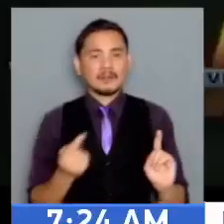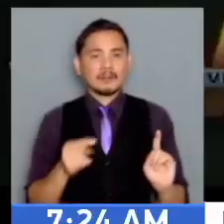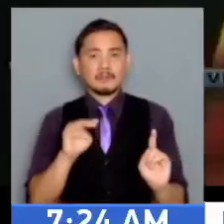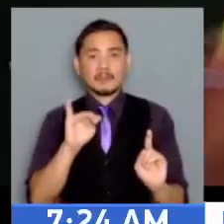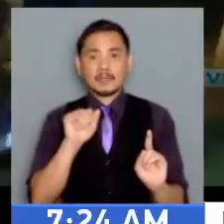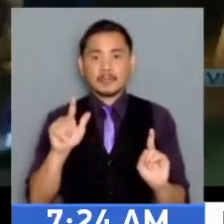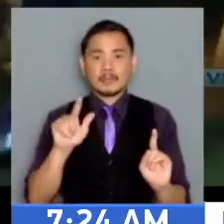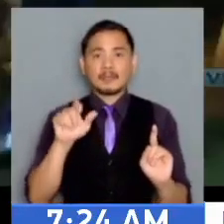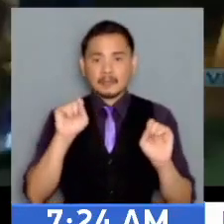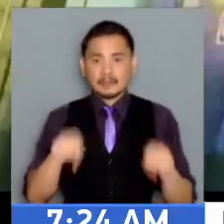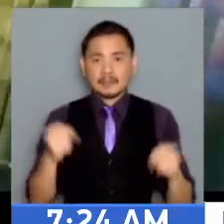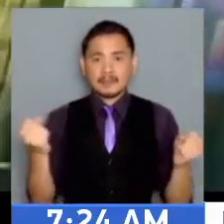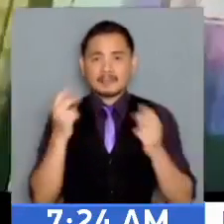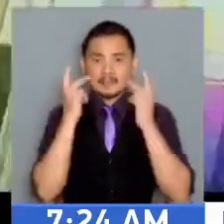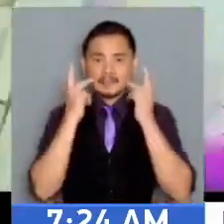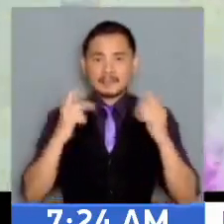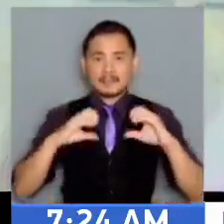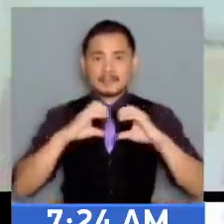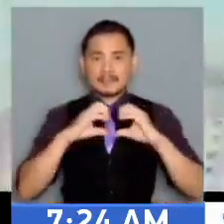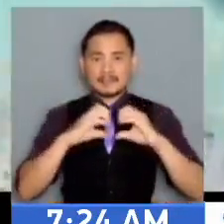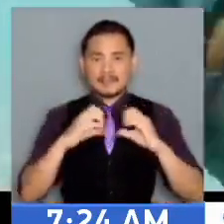ng Kapuso Network.